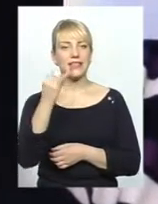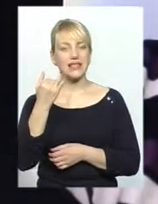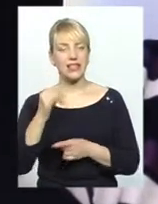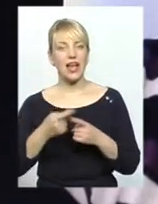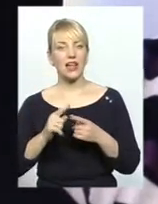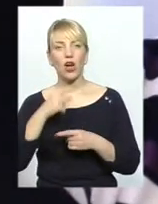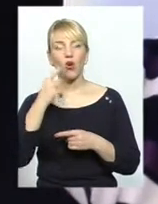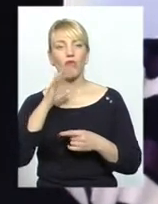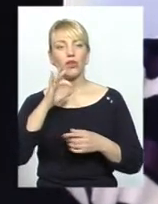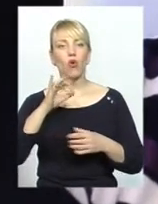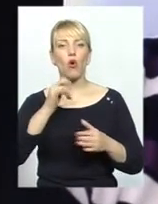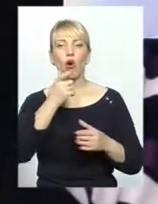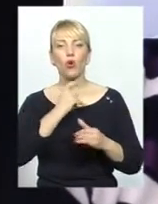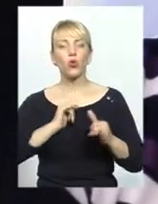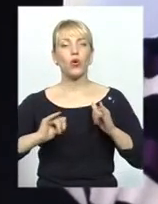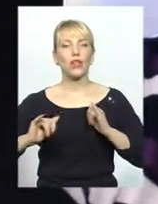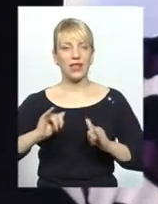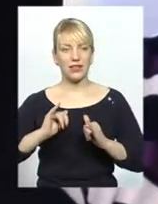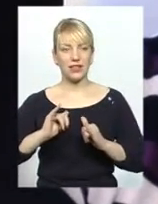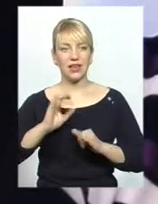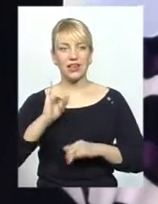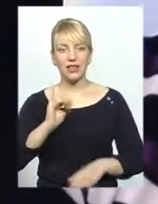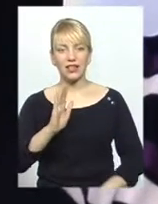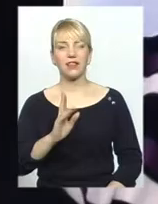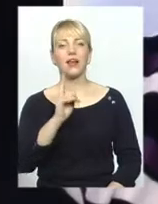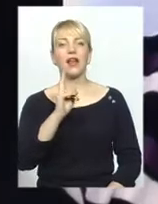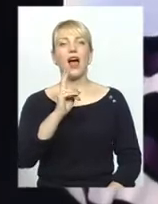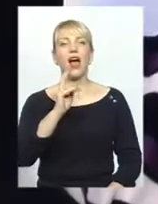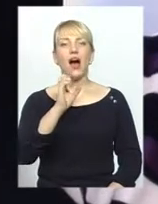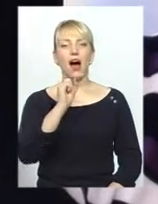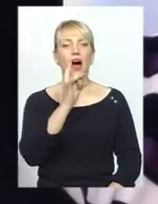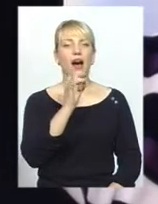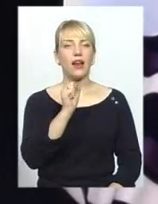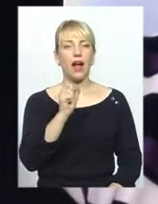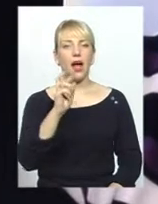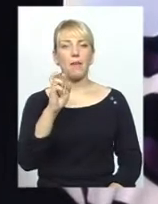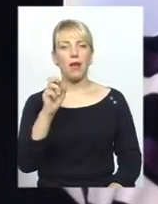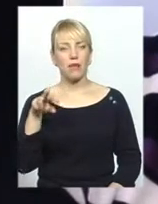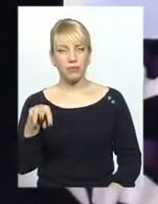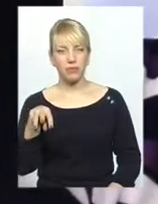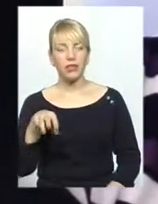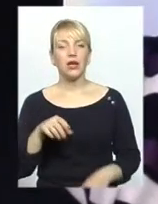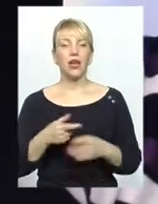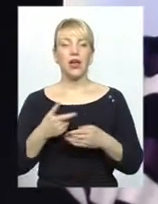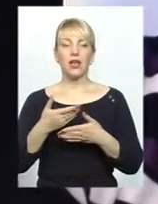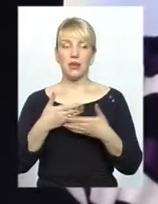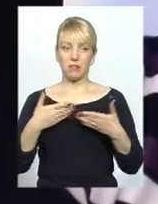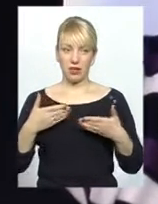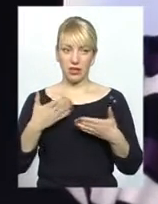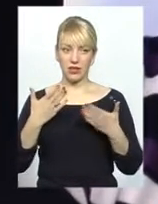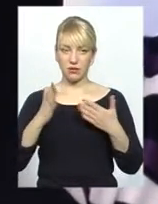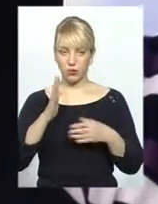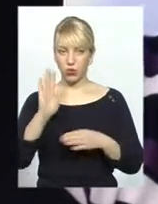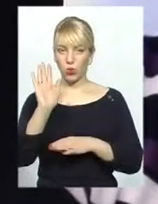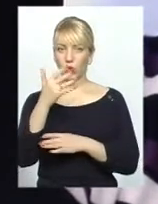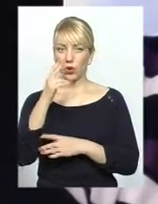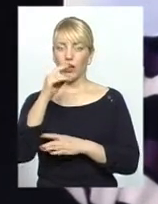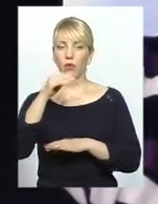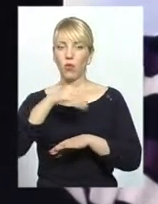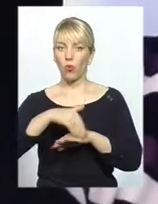о толерантности к арабской части населения. В тот же момент, вы, если будете гулять по